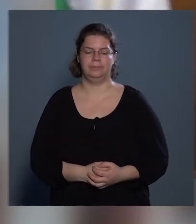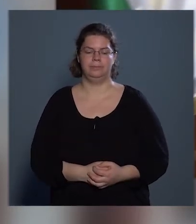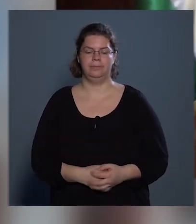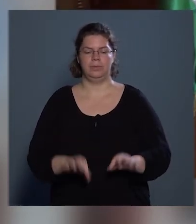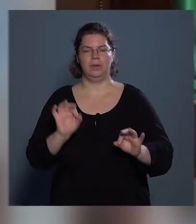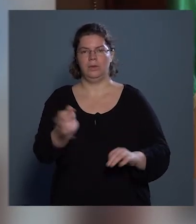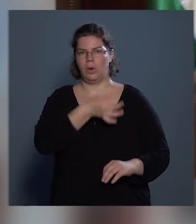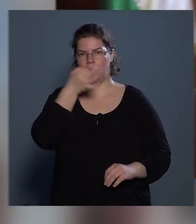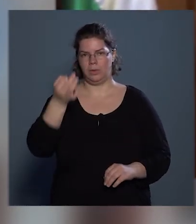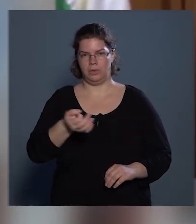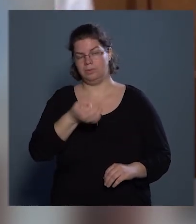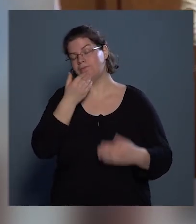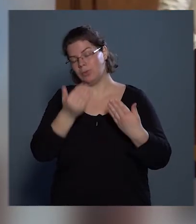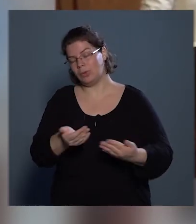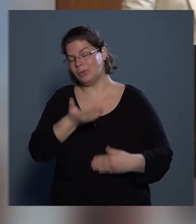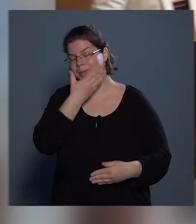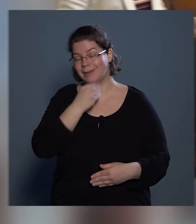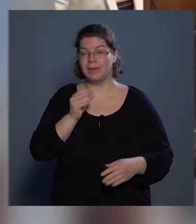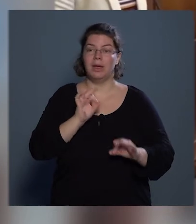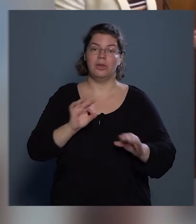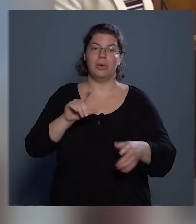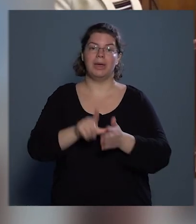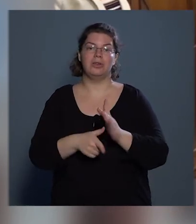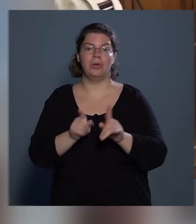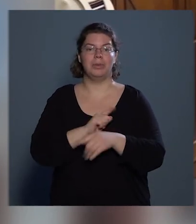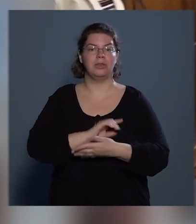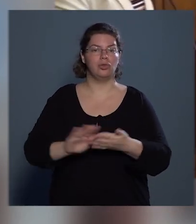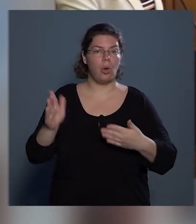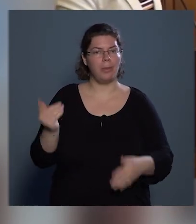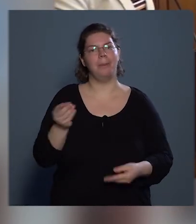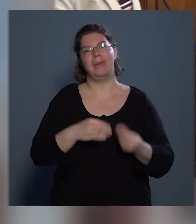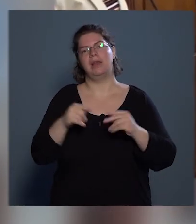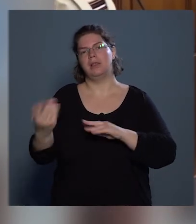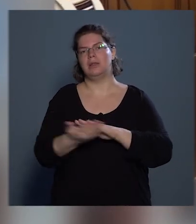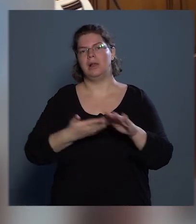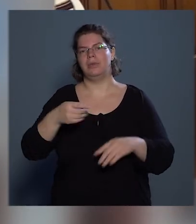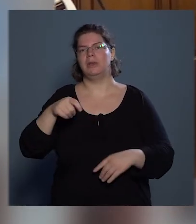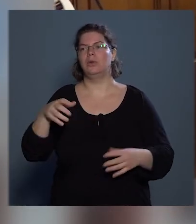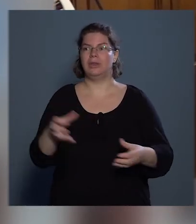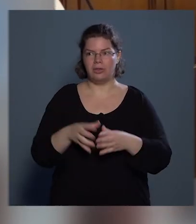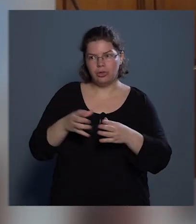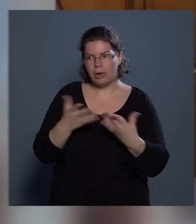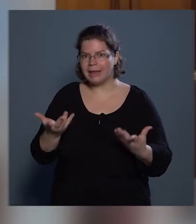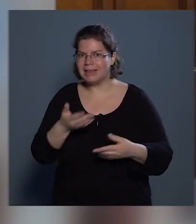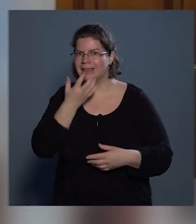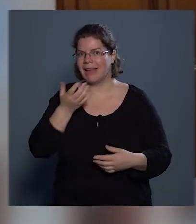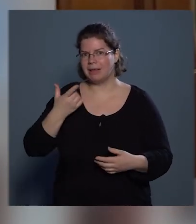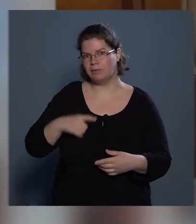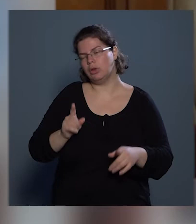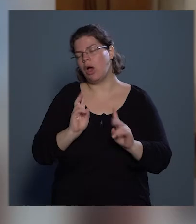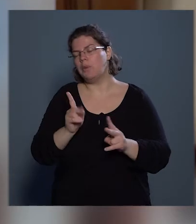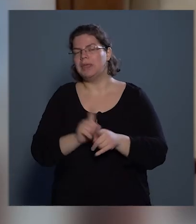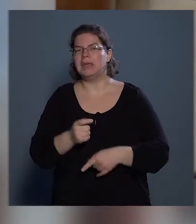Köszönöm szépen. Hát jobb később, mint soha, mert ugye az az alapvető testületi szándék volt, ahogy én érzékeltem, hogy az